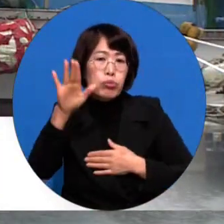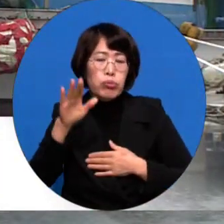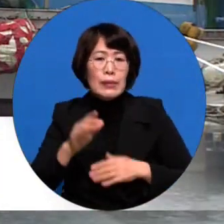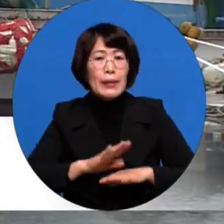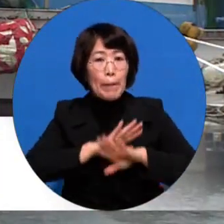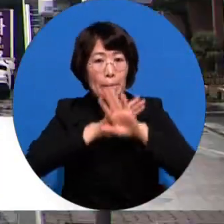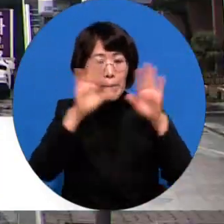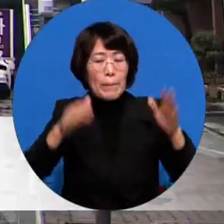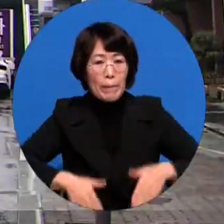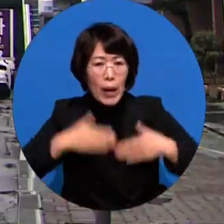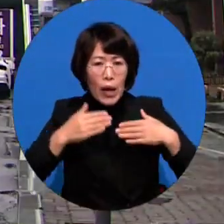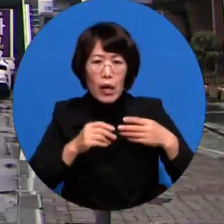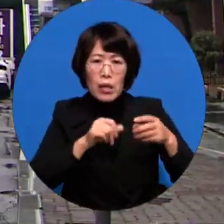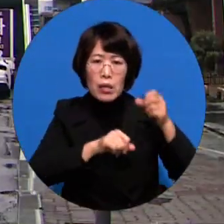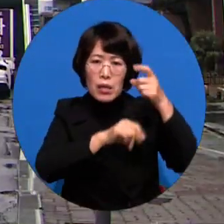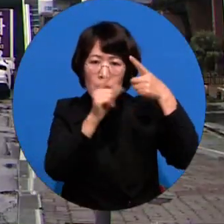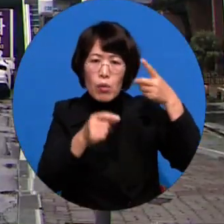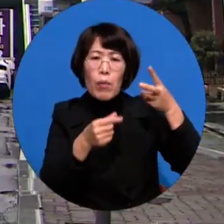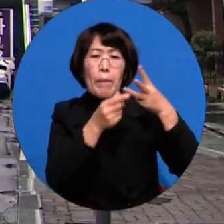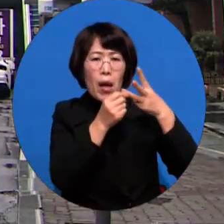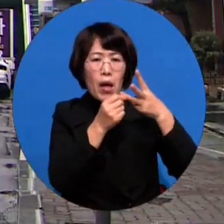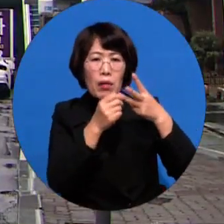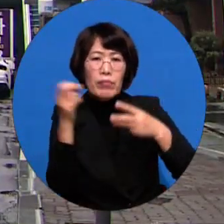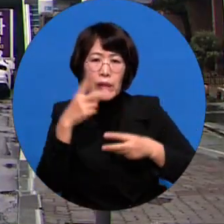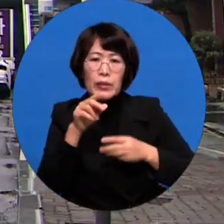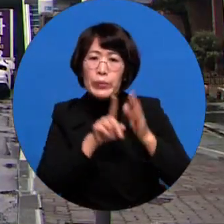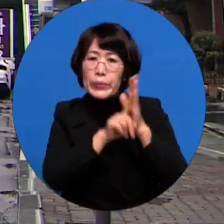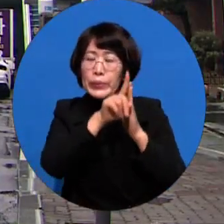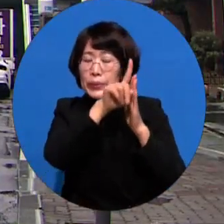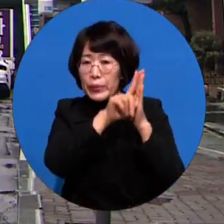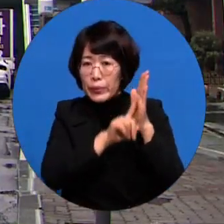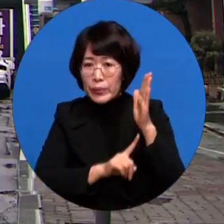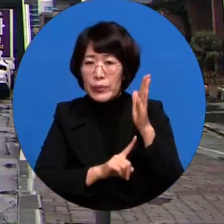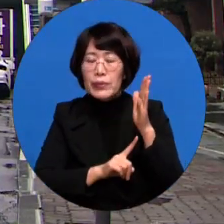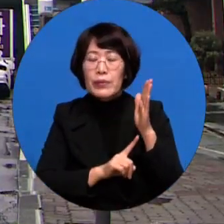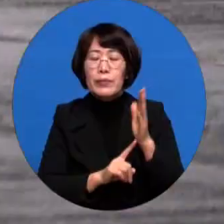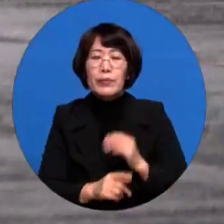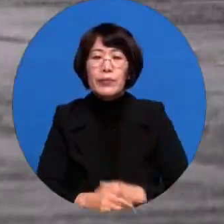보이다 1월 셋째 주부터 다시 기온이 큰 폭으로 떨어질 것으로 보입니다.